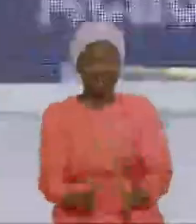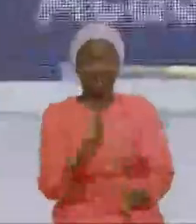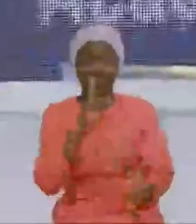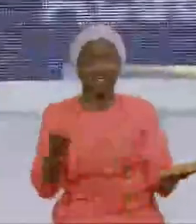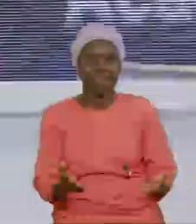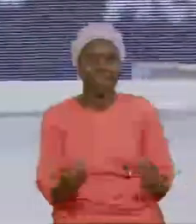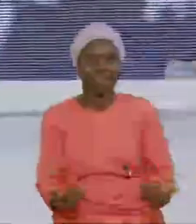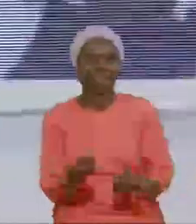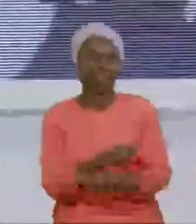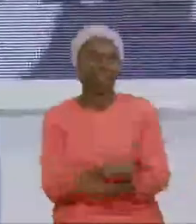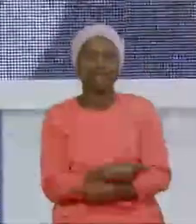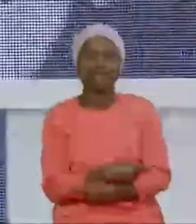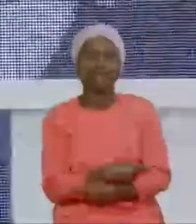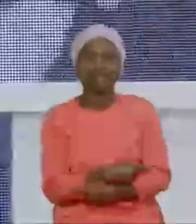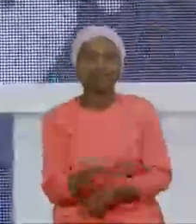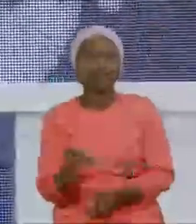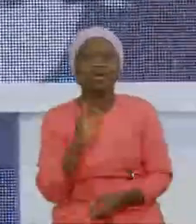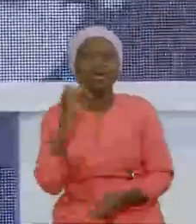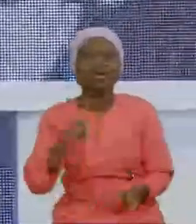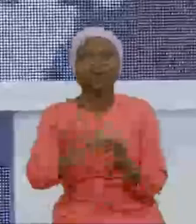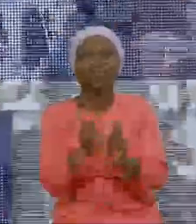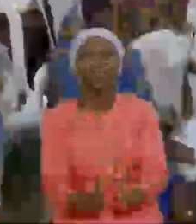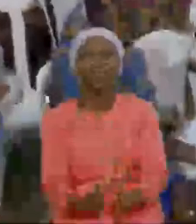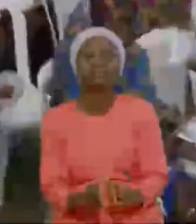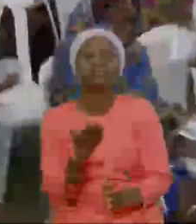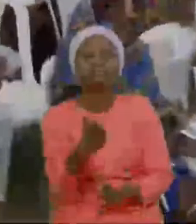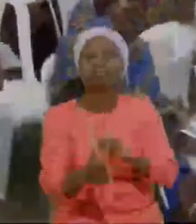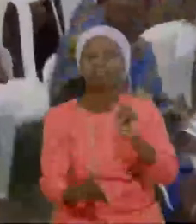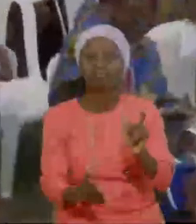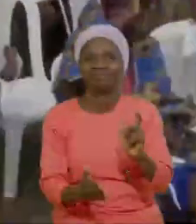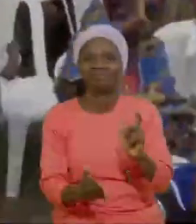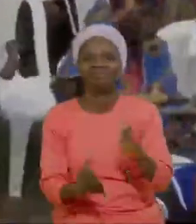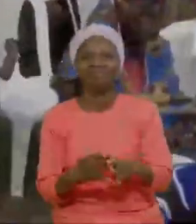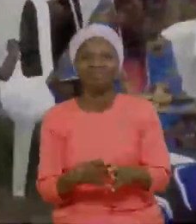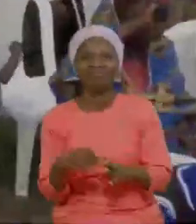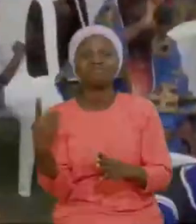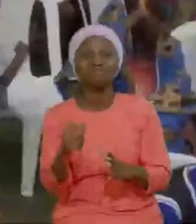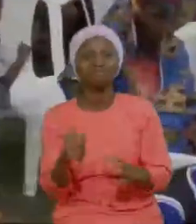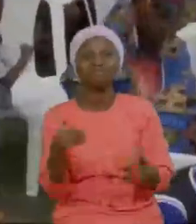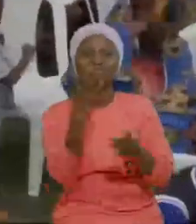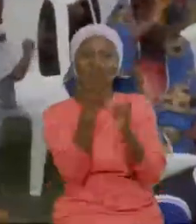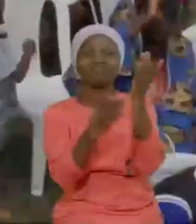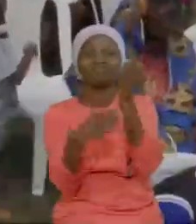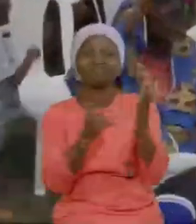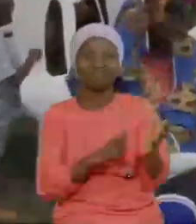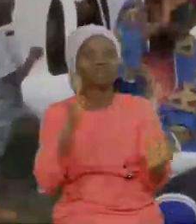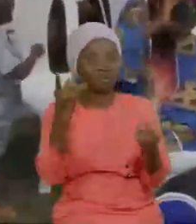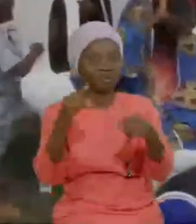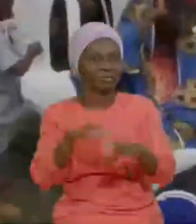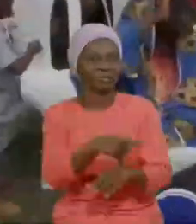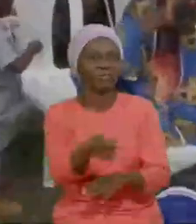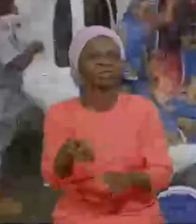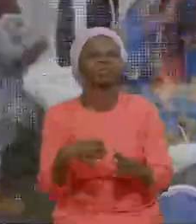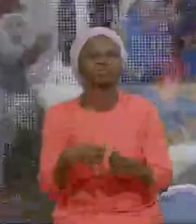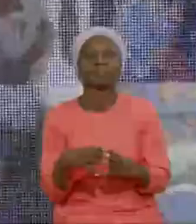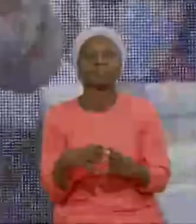ici aujourd'hui. What is the changer there? Où est ce transformateur? The hand of the Lord will come upon you. La main du Seigneur va se poser